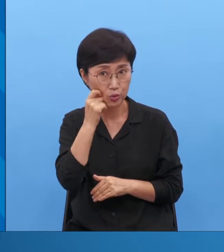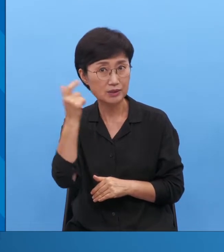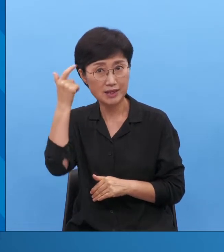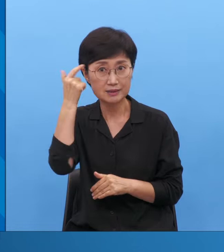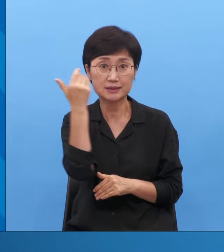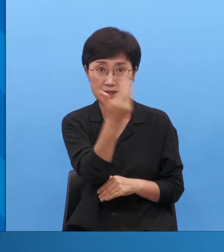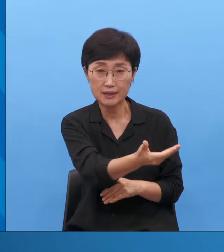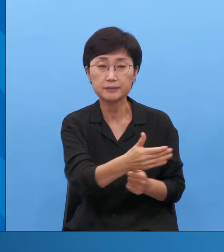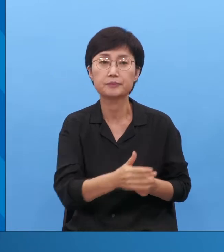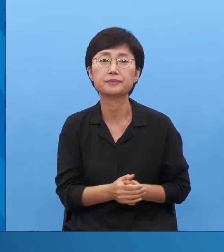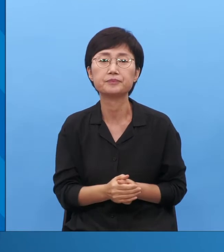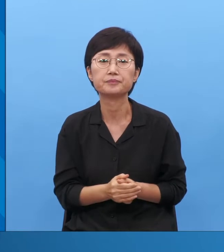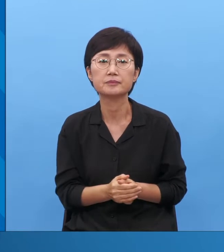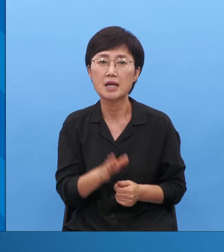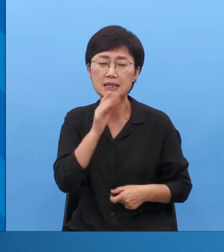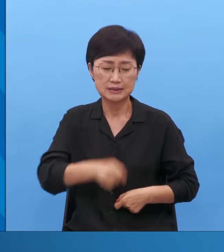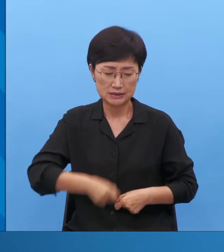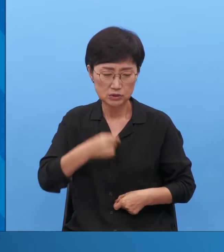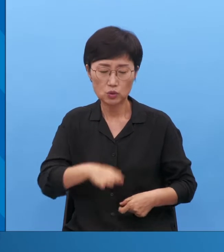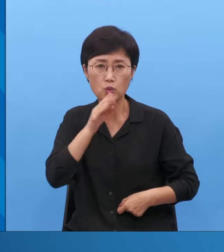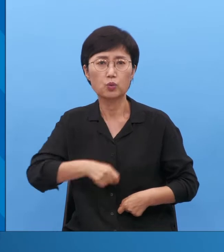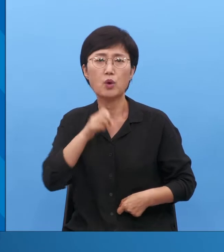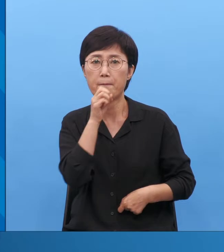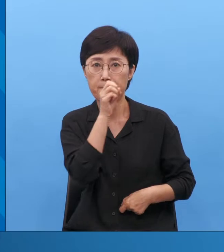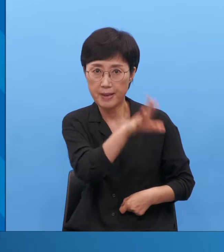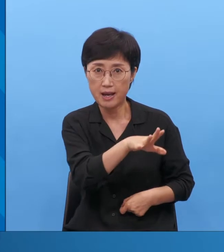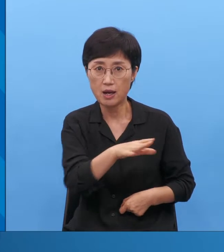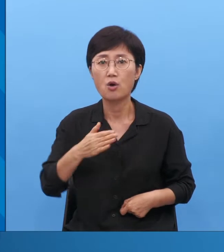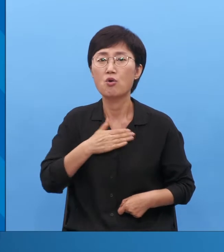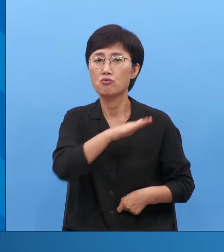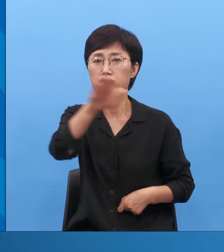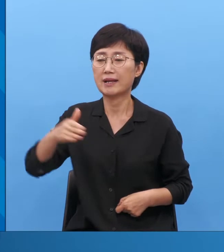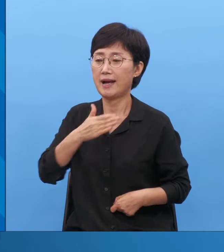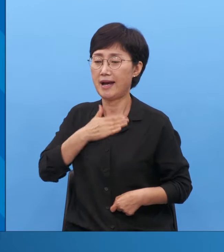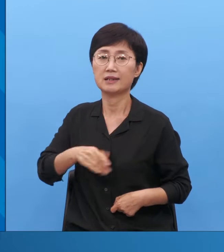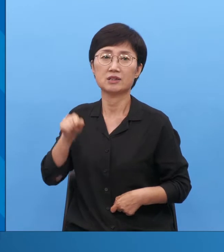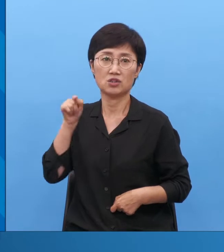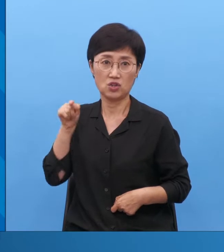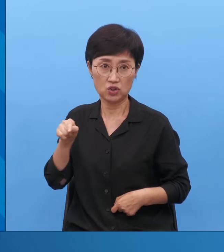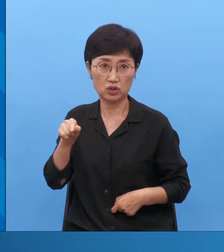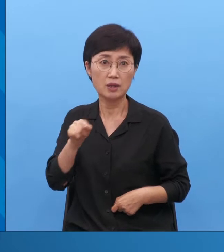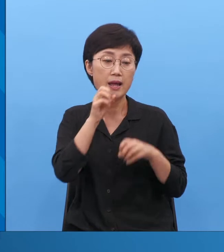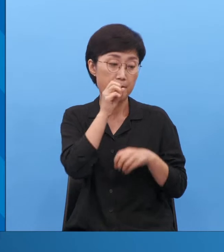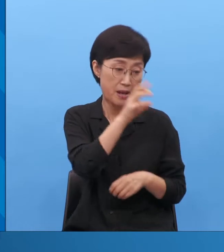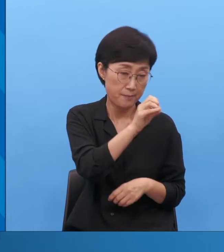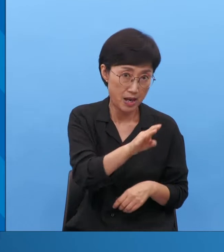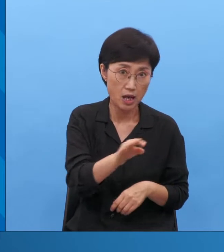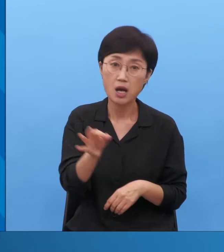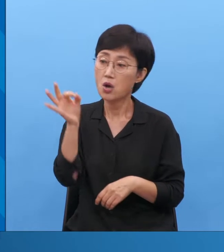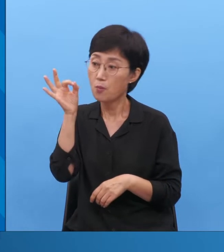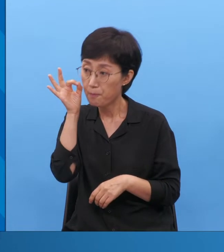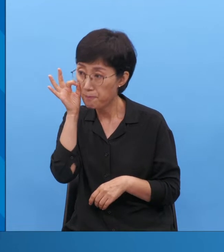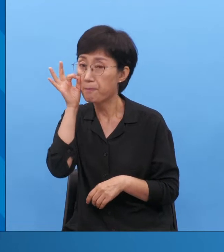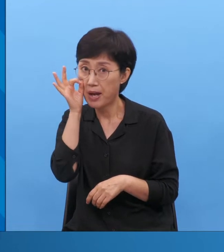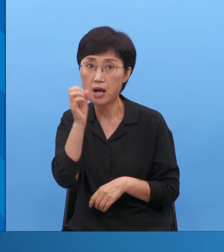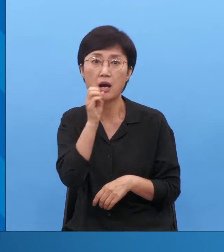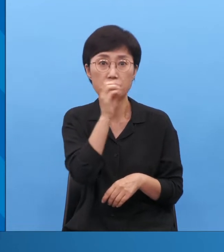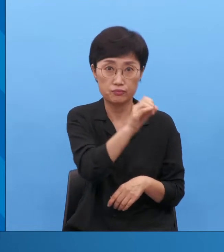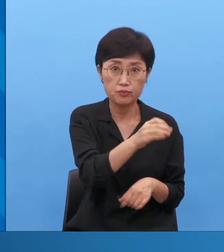이러한 것들을 알지 못하느냐? 진실로 진실로 내게 이르노니 우리는 아는 것을 말하고 본